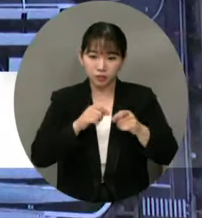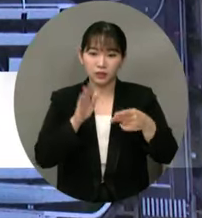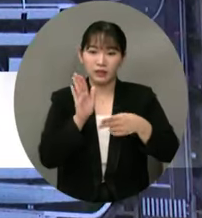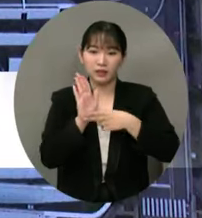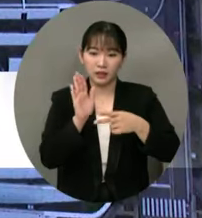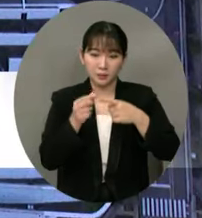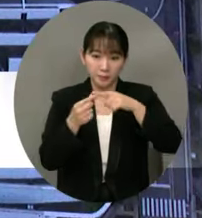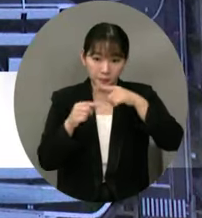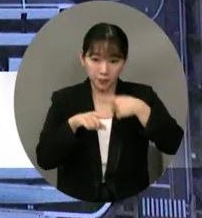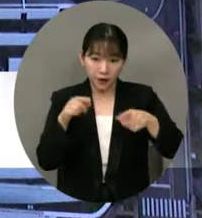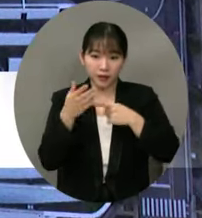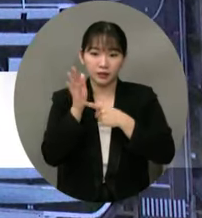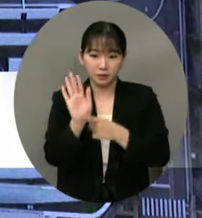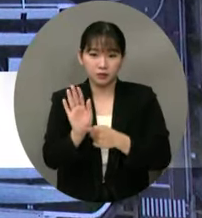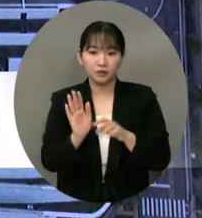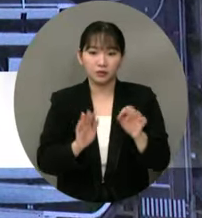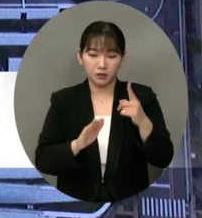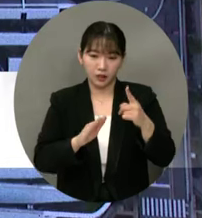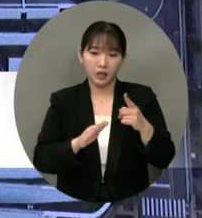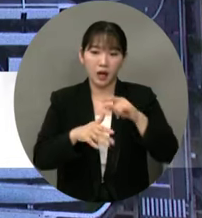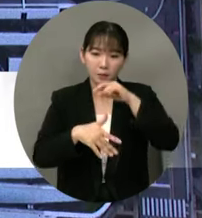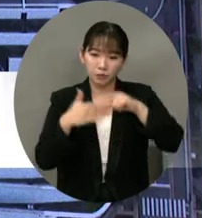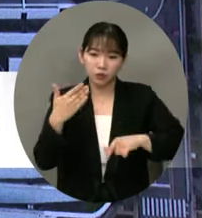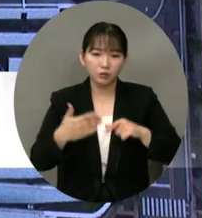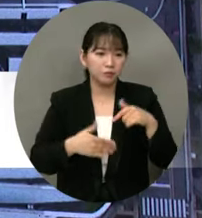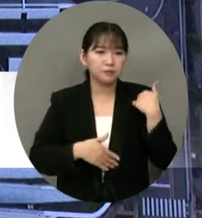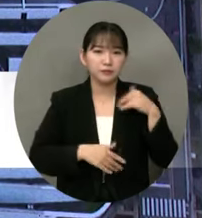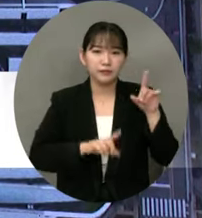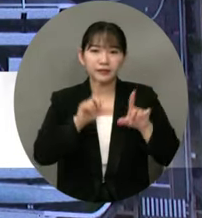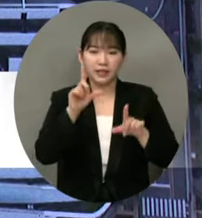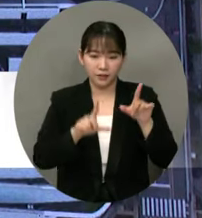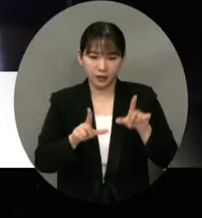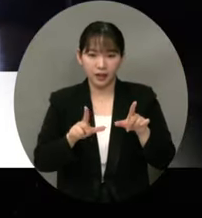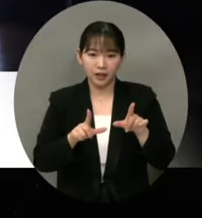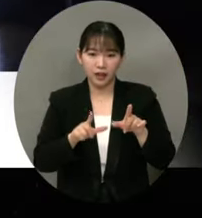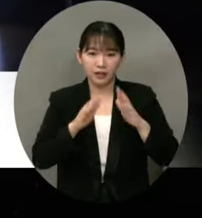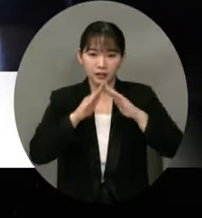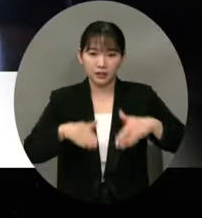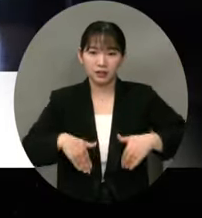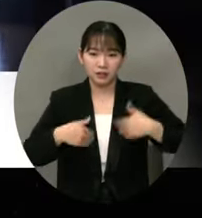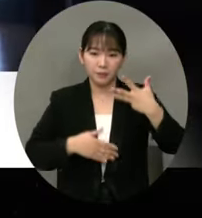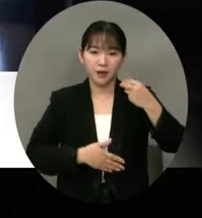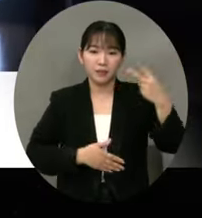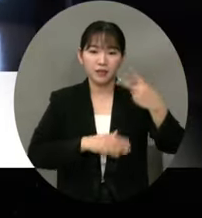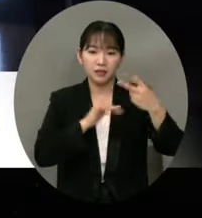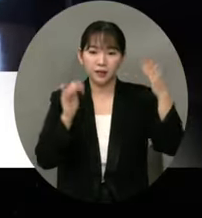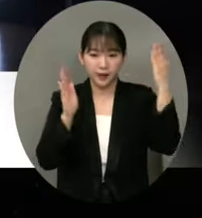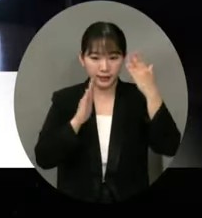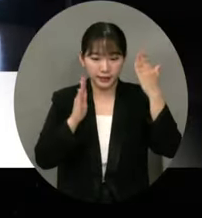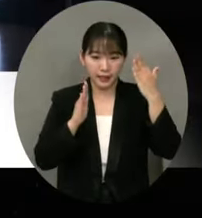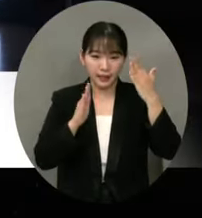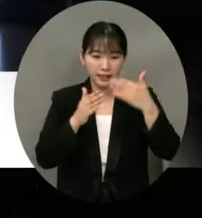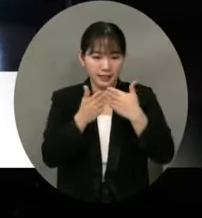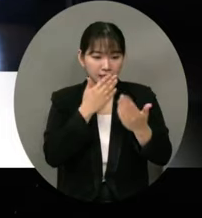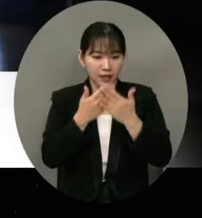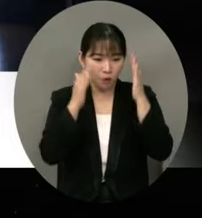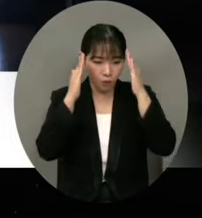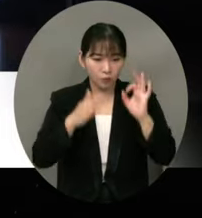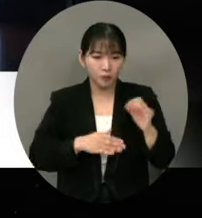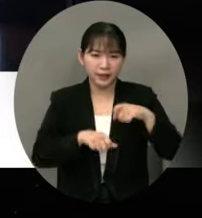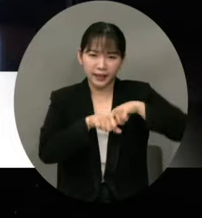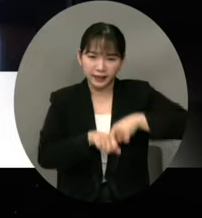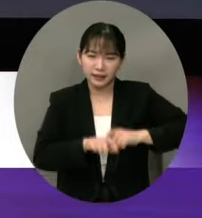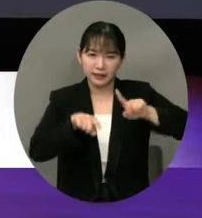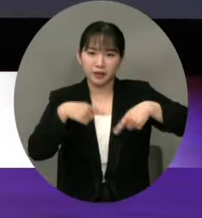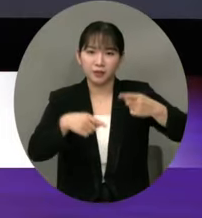통해 글로컬 미래교육 박람회의 프로그램조차 모르는 상태에서 전남 8만 2천여 명의 학생들이 체험학습으로